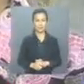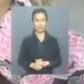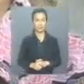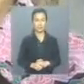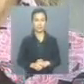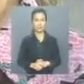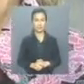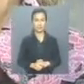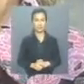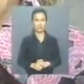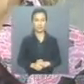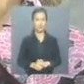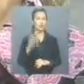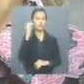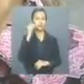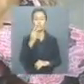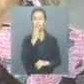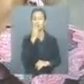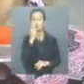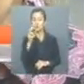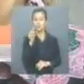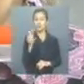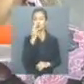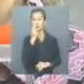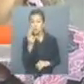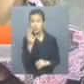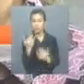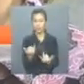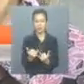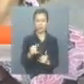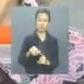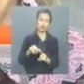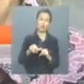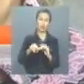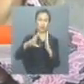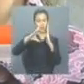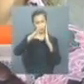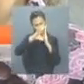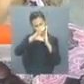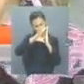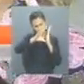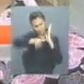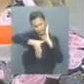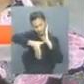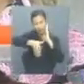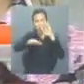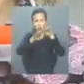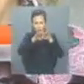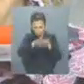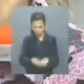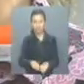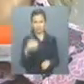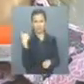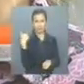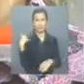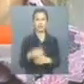ยายก็มาดูทุกวันวันนี้ลดประมาณ2คืบนะลดลงมาเยอะถนนก็ไม่มีแล้วถน